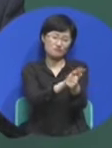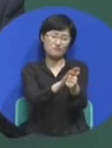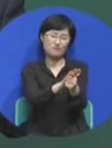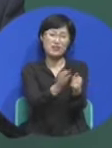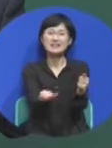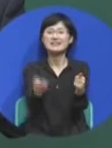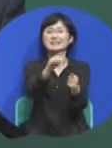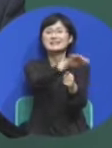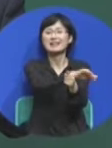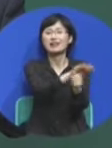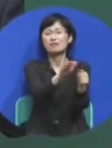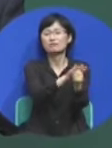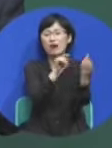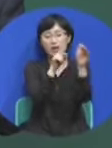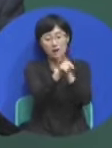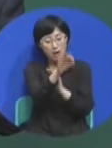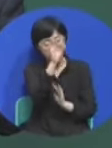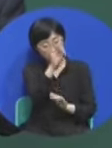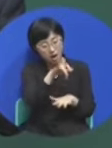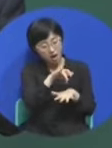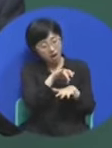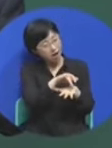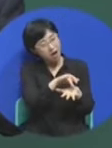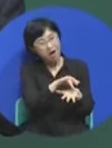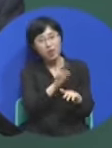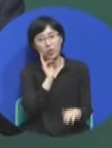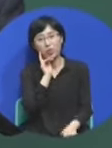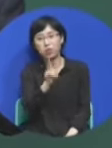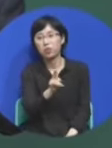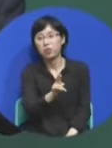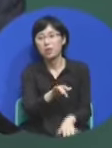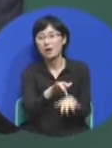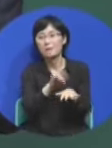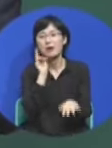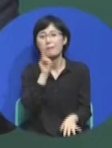是黑暗的势力最攻击的葬礼的现场。 네, 장례식 현장만큼 흑암 세력이 역사하는 현장이 또 없어요.